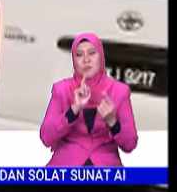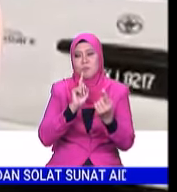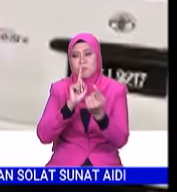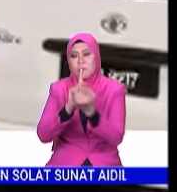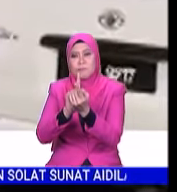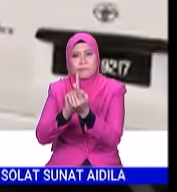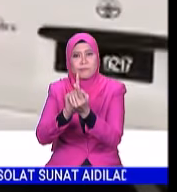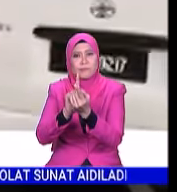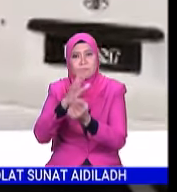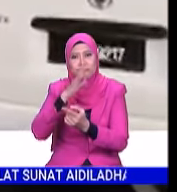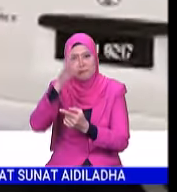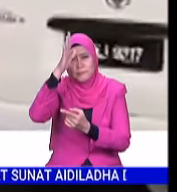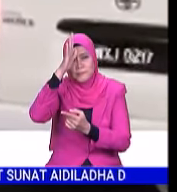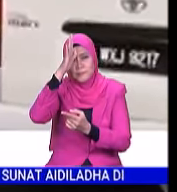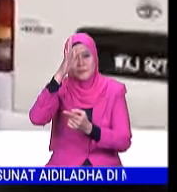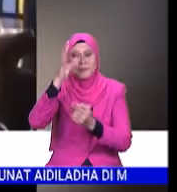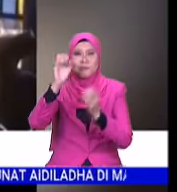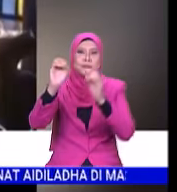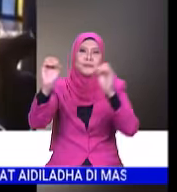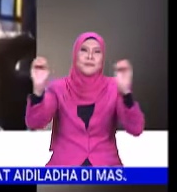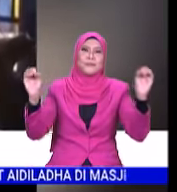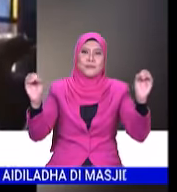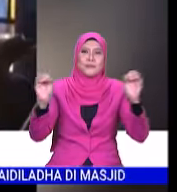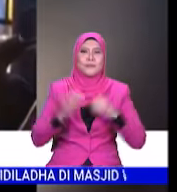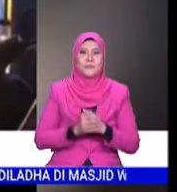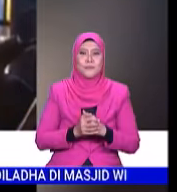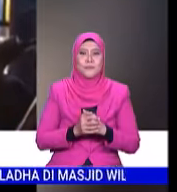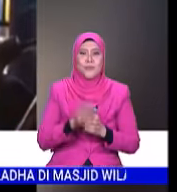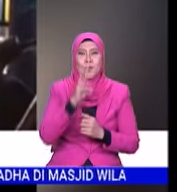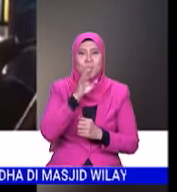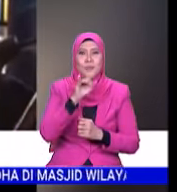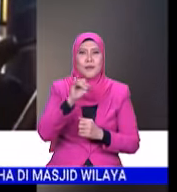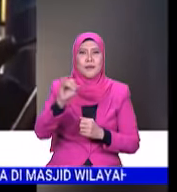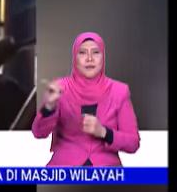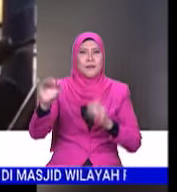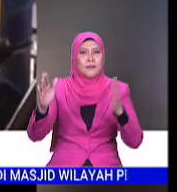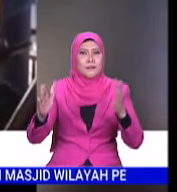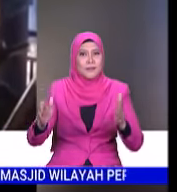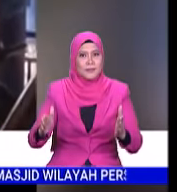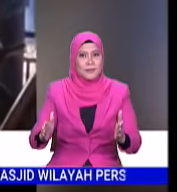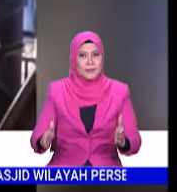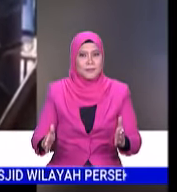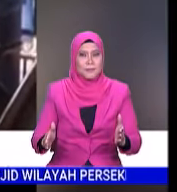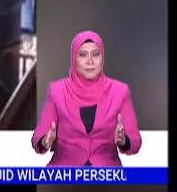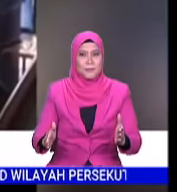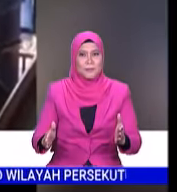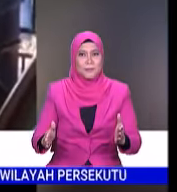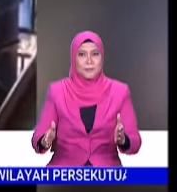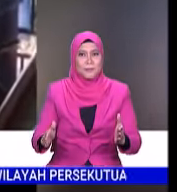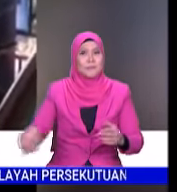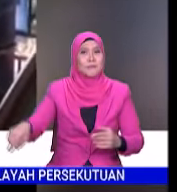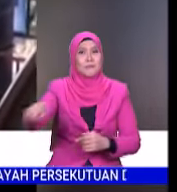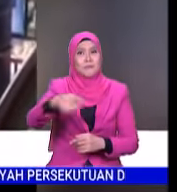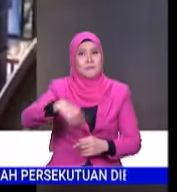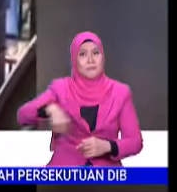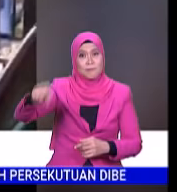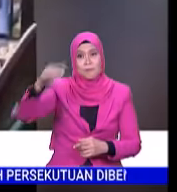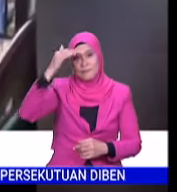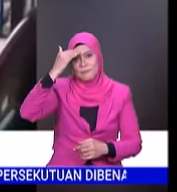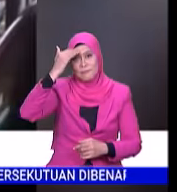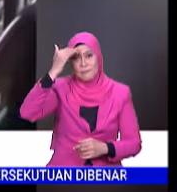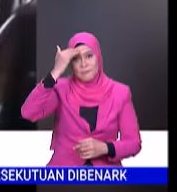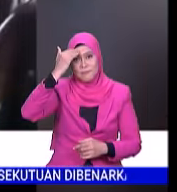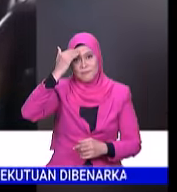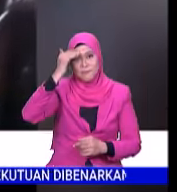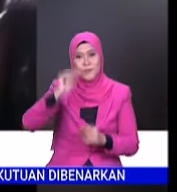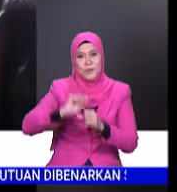tak jumpa ibu. Wahai insan, ketahuilah oleh kamu